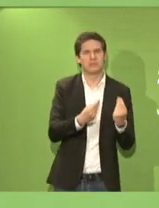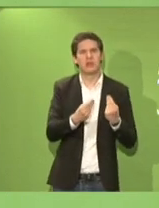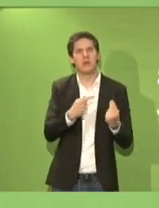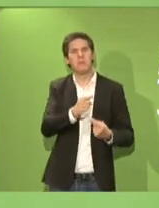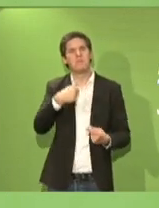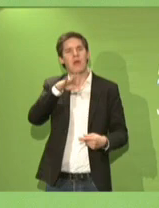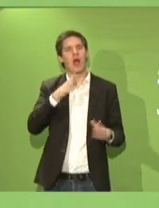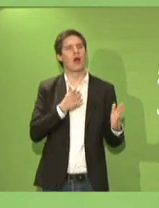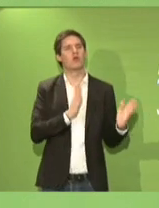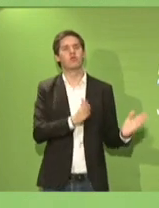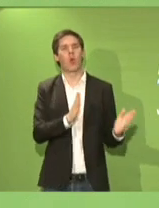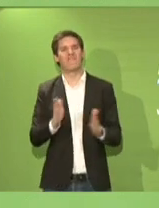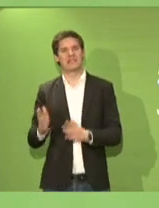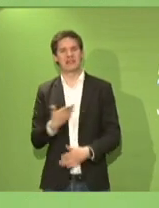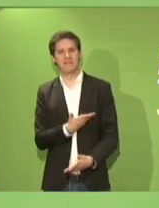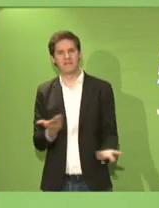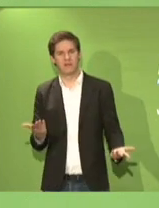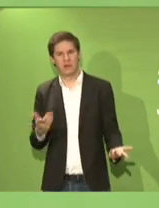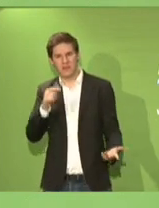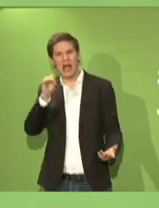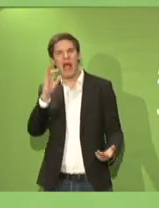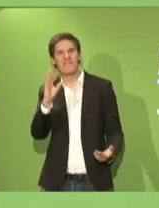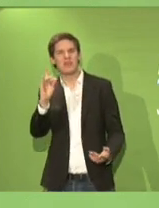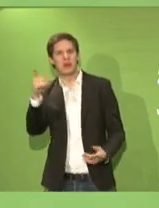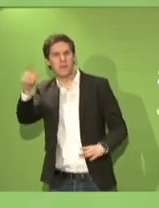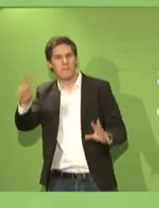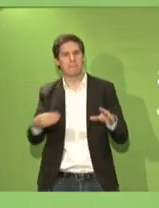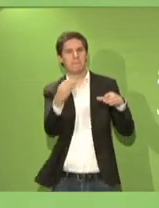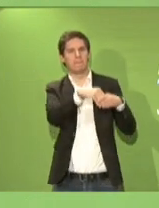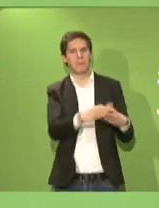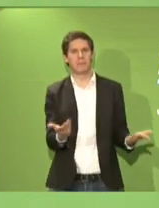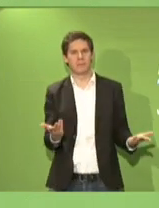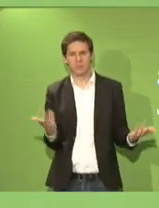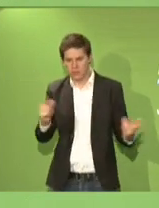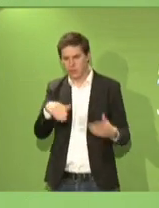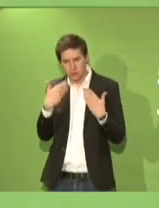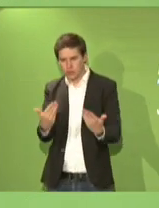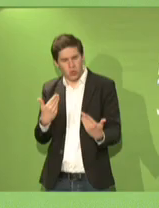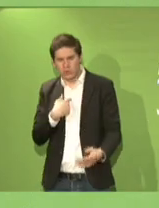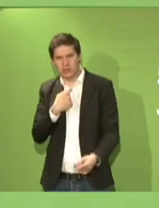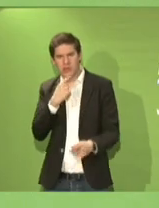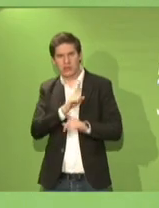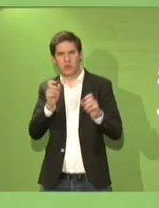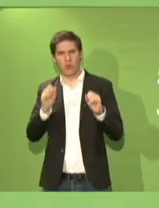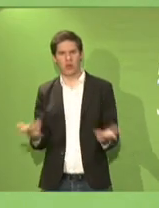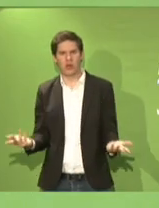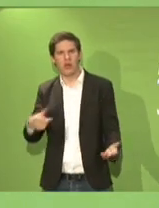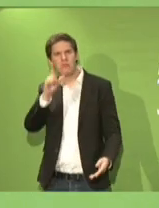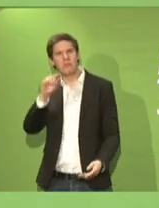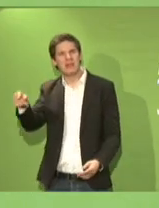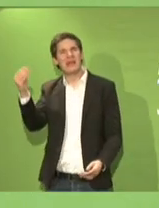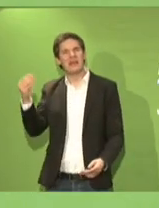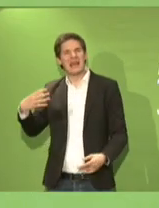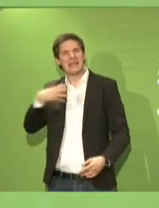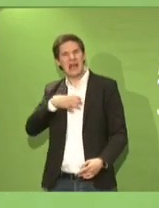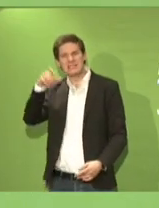der konservativen Fraktion Kammerans, bei der die AfD Unterschlupf gefunden hat. Liebe Freundinnen und Freunde, damit setzt die Kanzlerin ihre